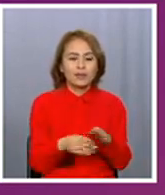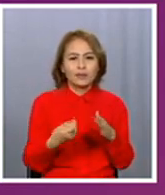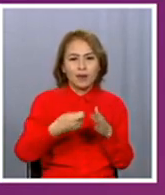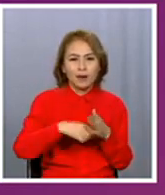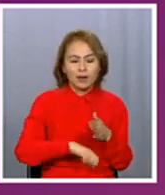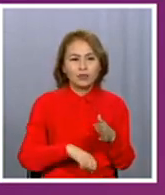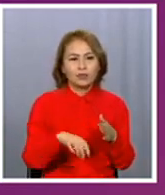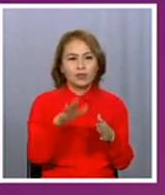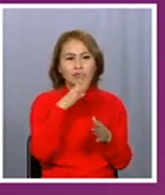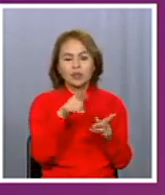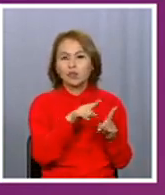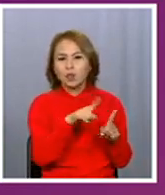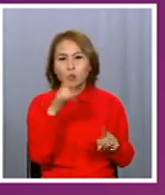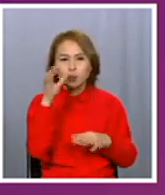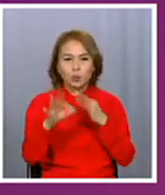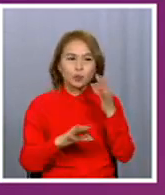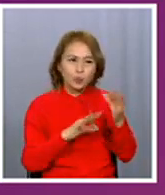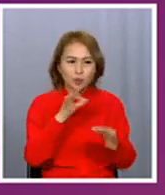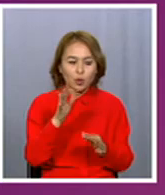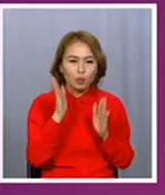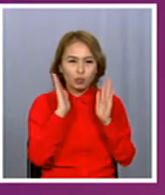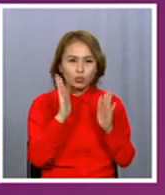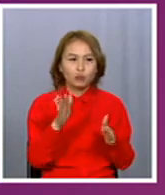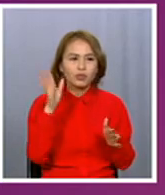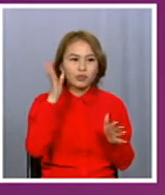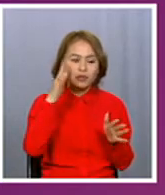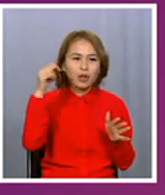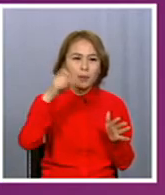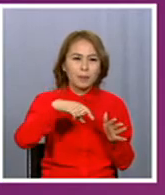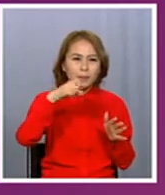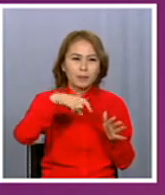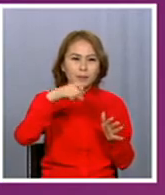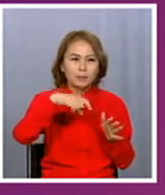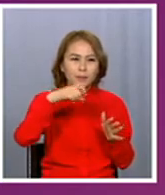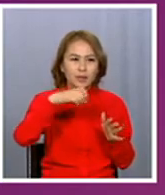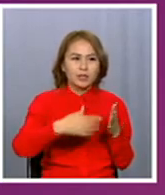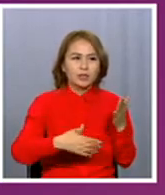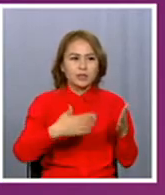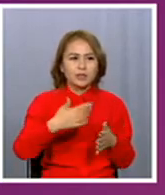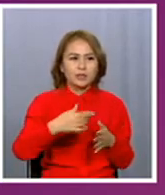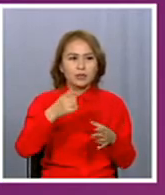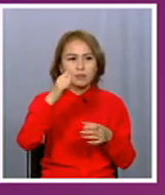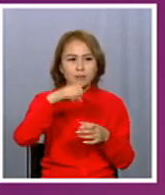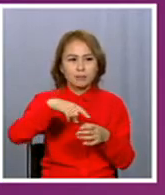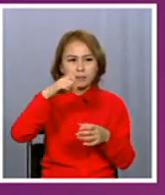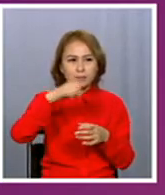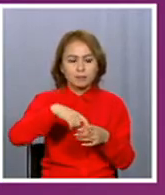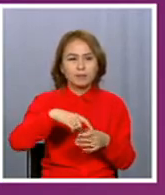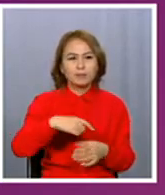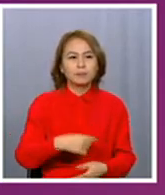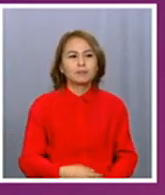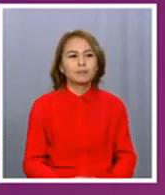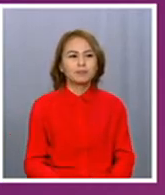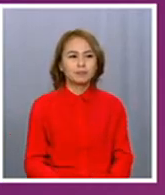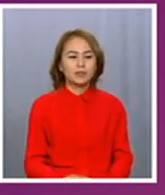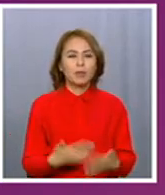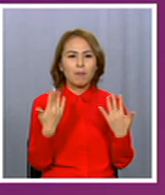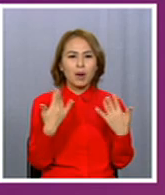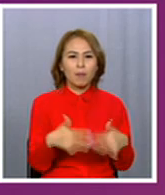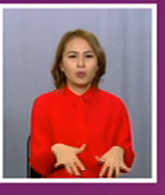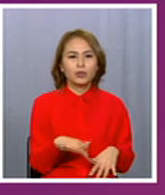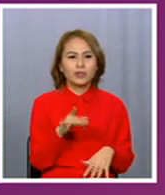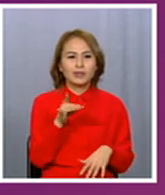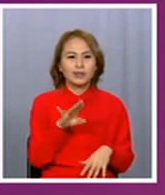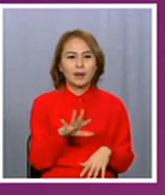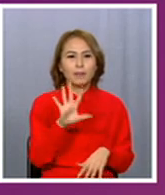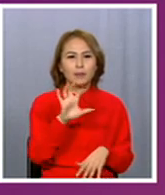в течение суток будет течь тонкая струйка всего лишь со спичку? Пропадет зря